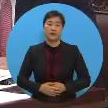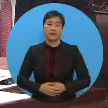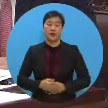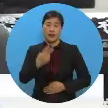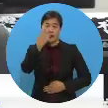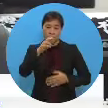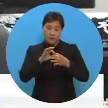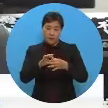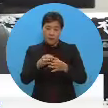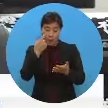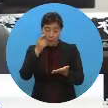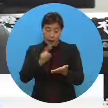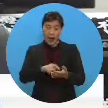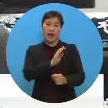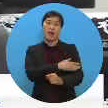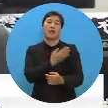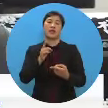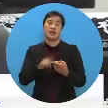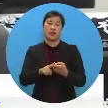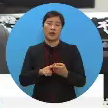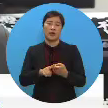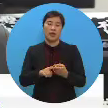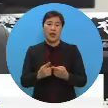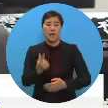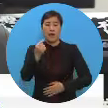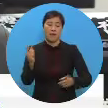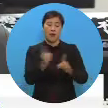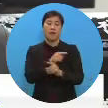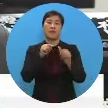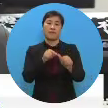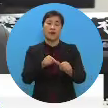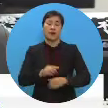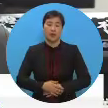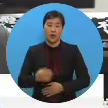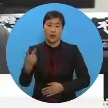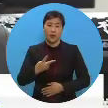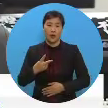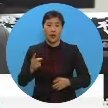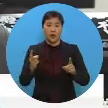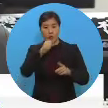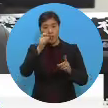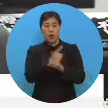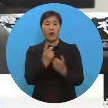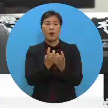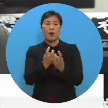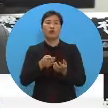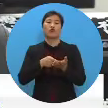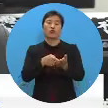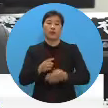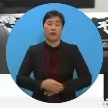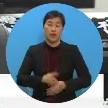예정입니다. 감사를 통해 밝혀진 잘못된 행정처리에 대해서는 집행부의 시정을 요구하고 동시에 개선책